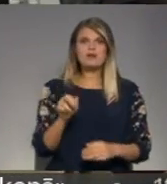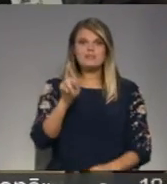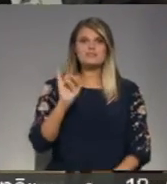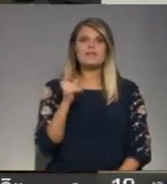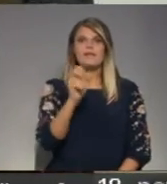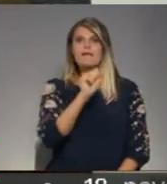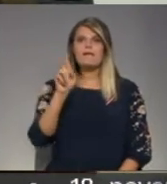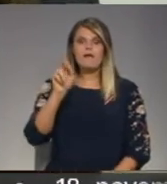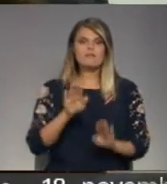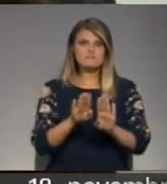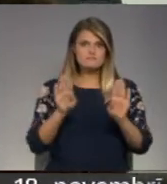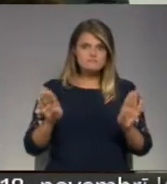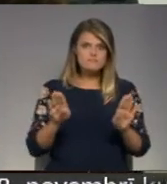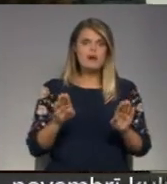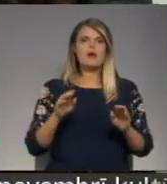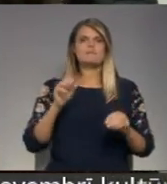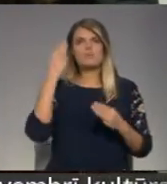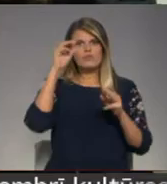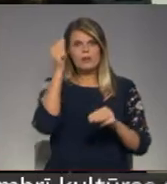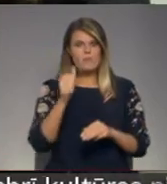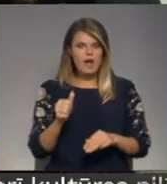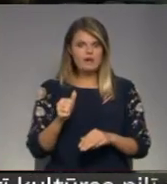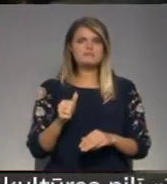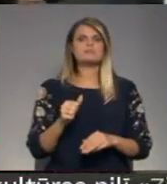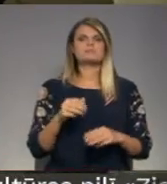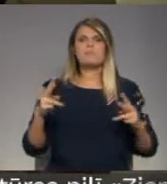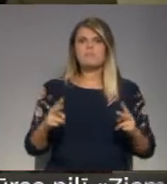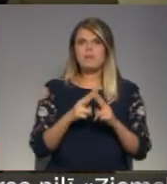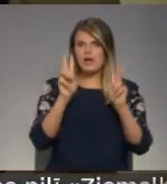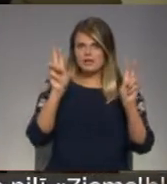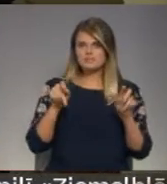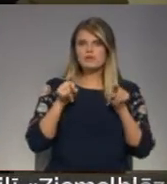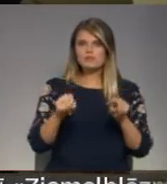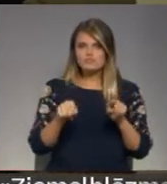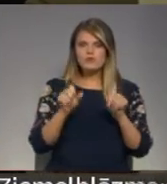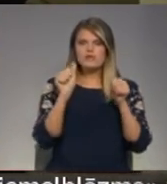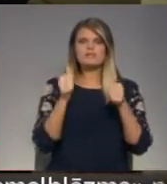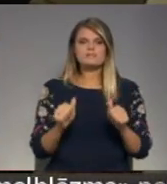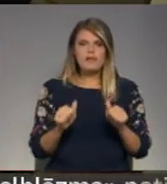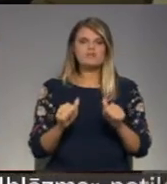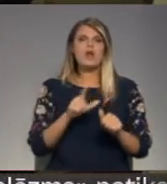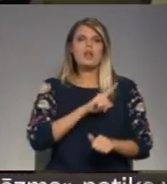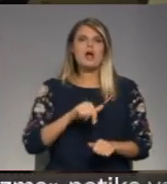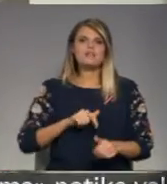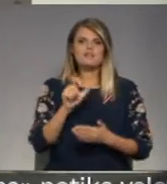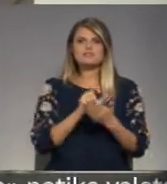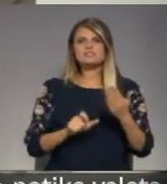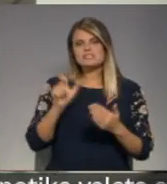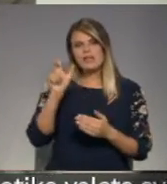laikmetīgās mākslas izstāde Barbars Parīzē. Tās saturisko virzienu veido latviešu dzejnieku un sabiedriskā darbinieka Andreja